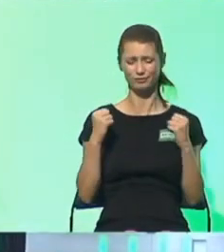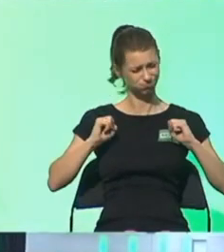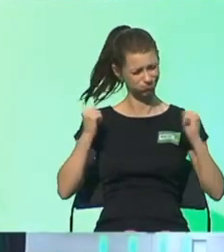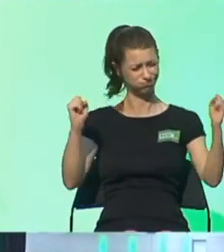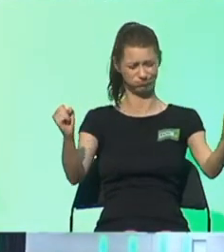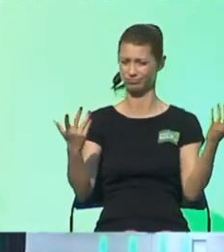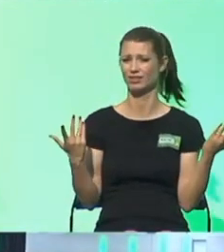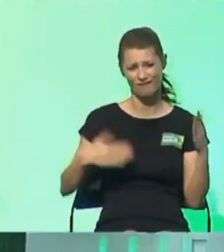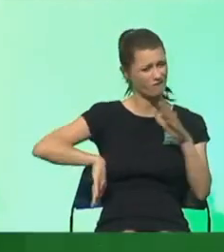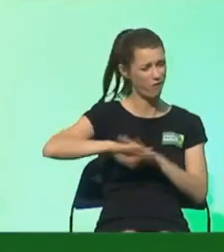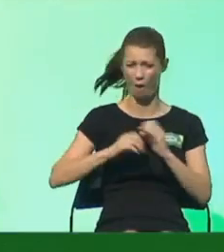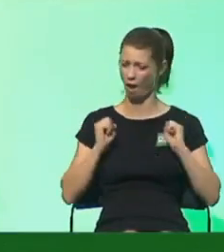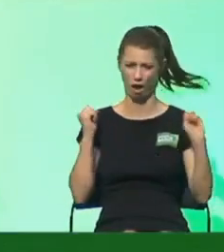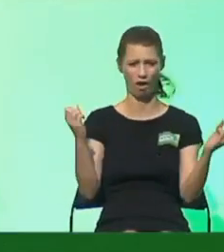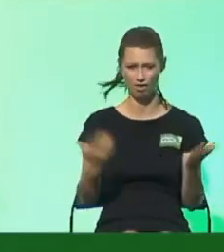Und